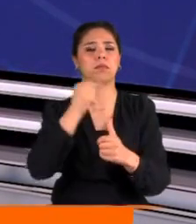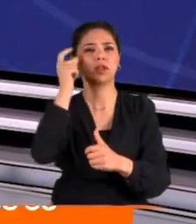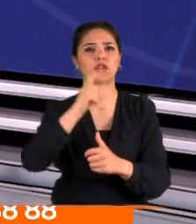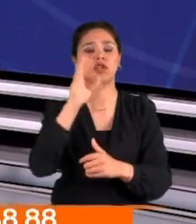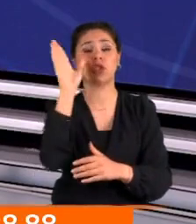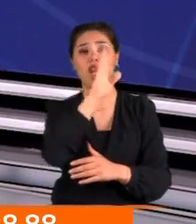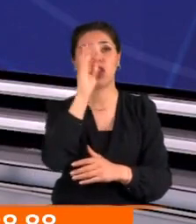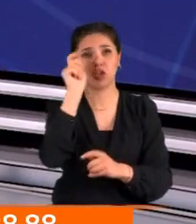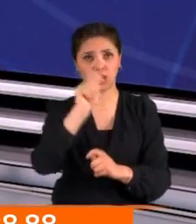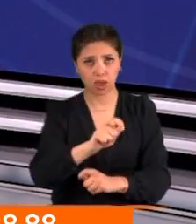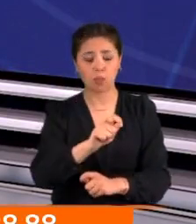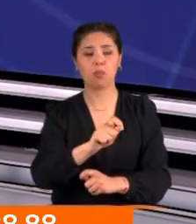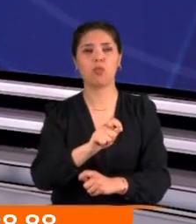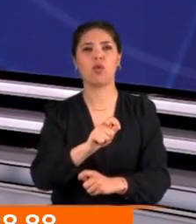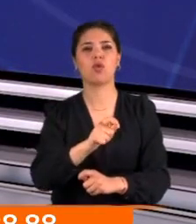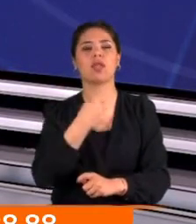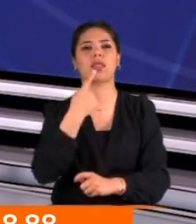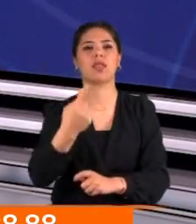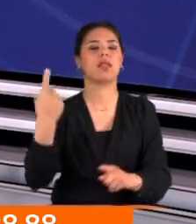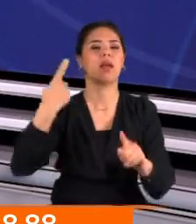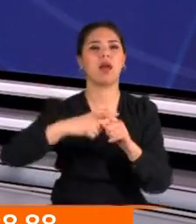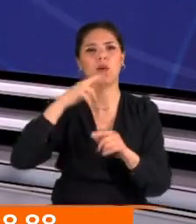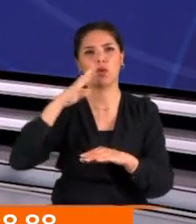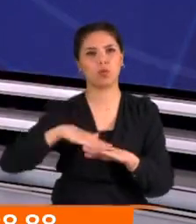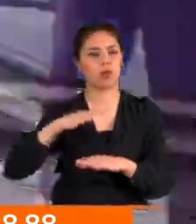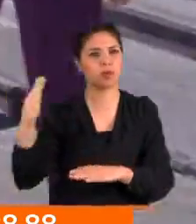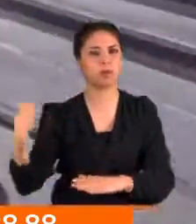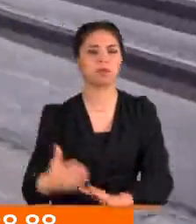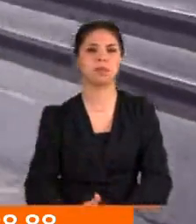faaliyeti yapıyorsa diye başladı ve devamını da getirdi.